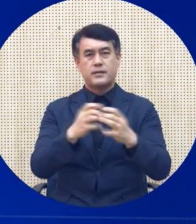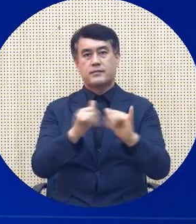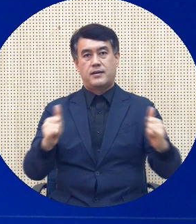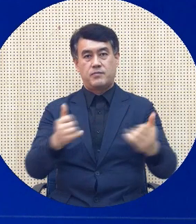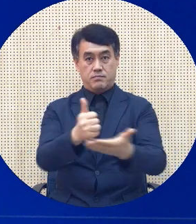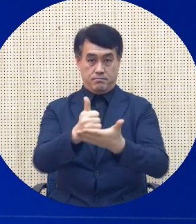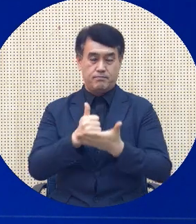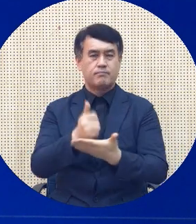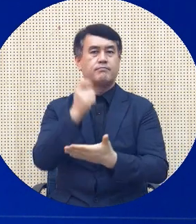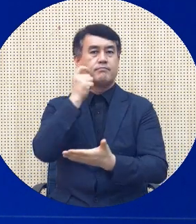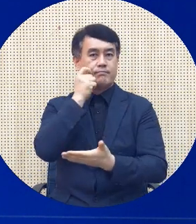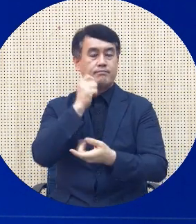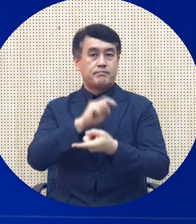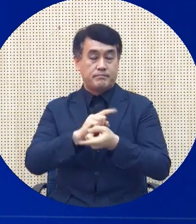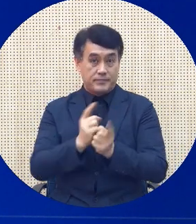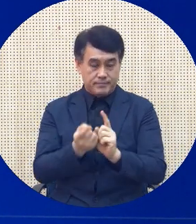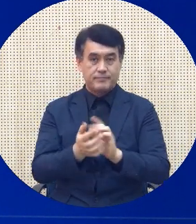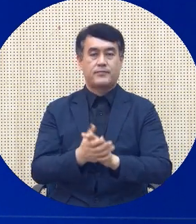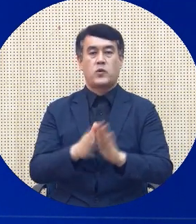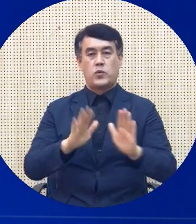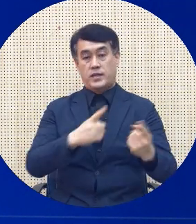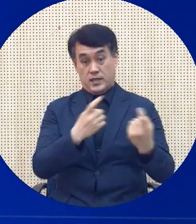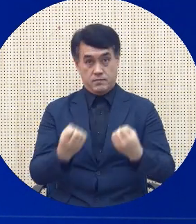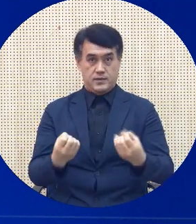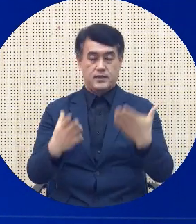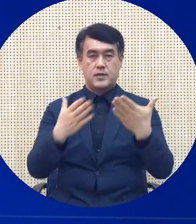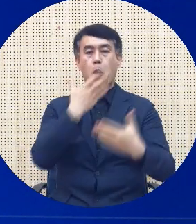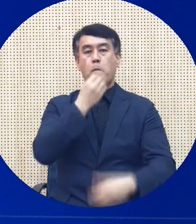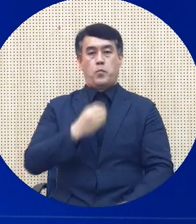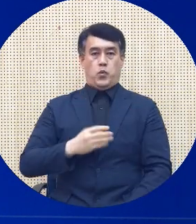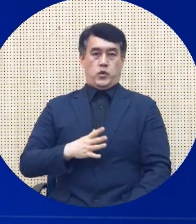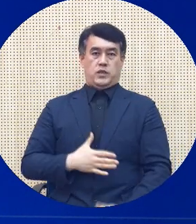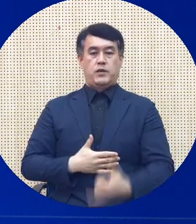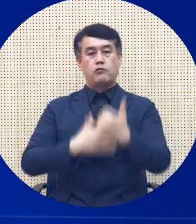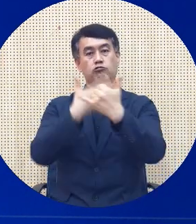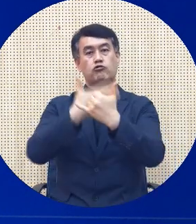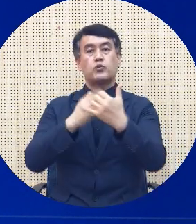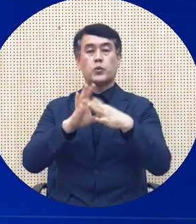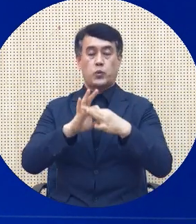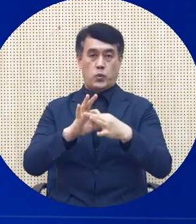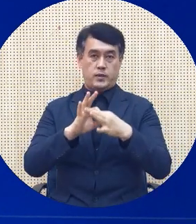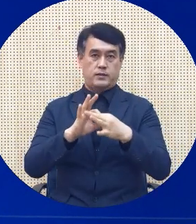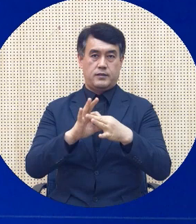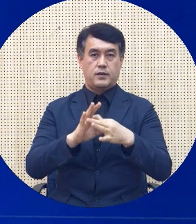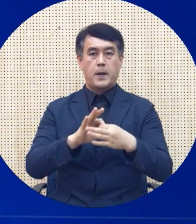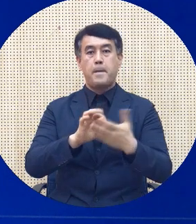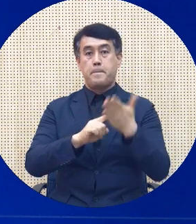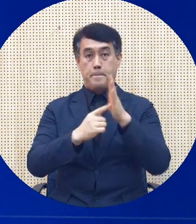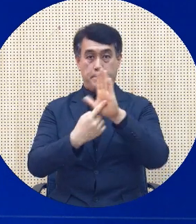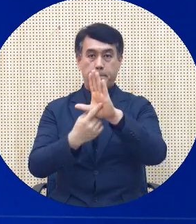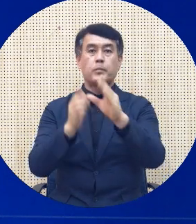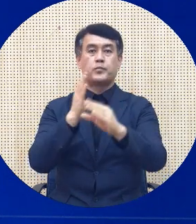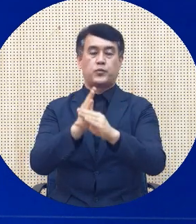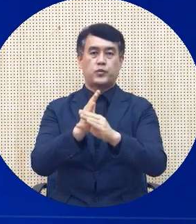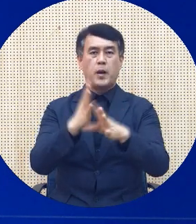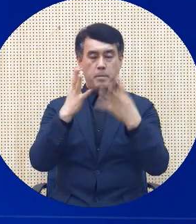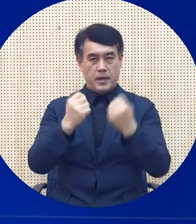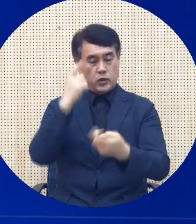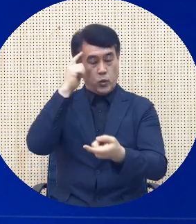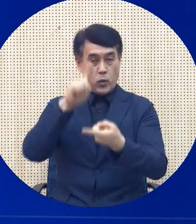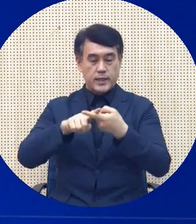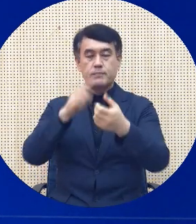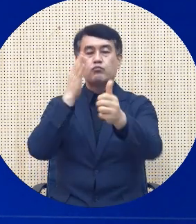분들을 모시지는 못했지만요. 오늘 기념식은 보건복지부 유튜브 채널을 통해서 생중계되고 있습니다. 많은